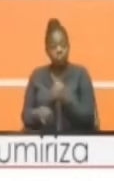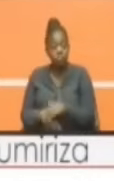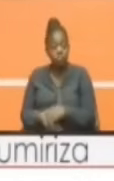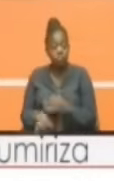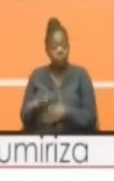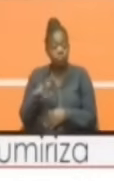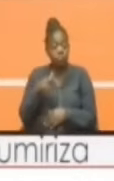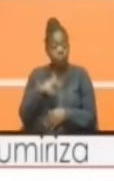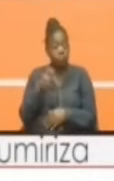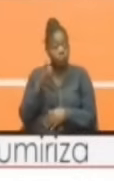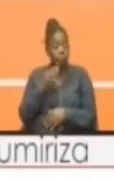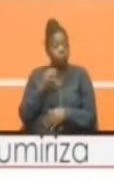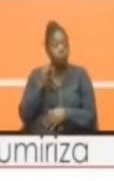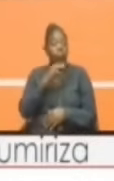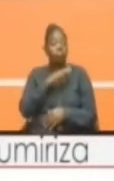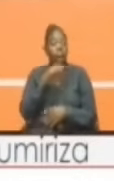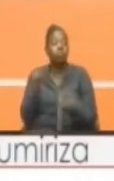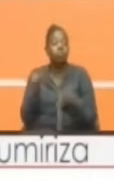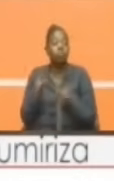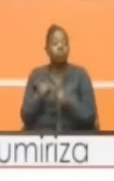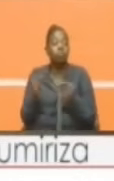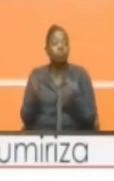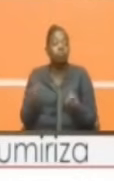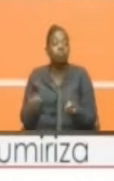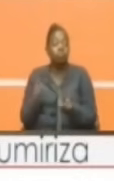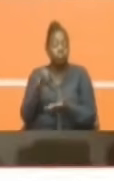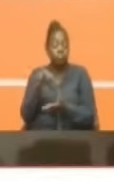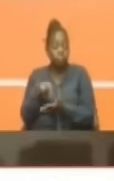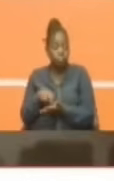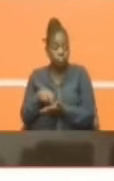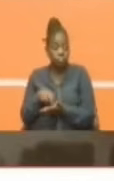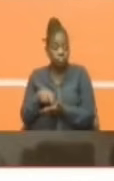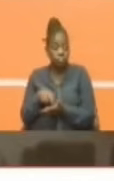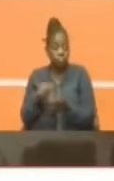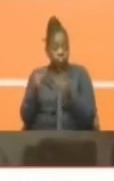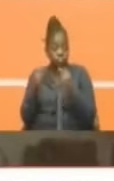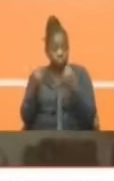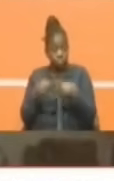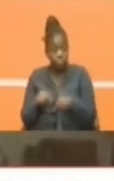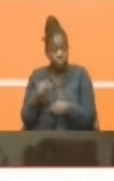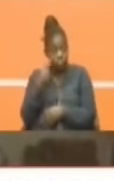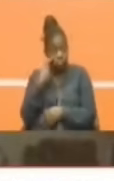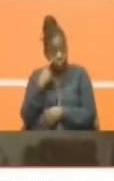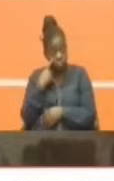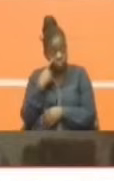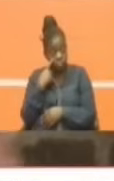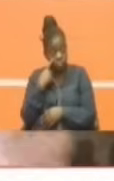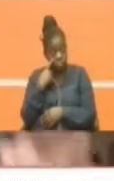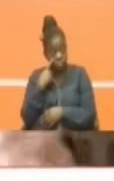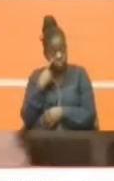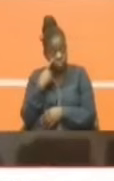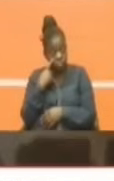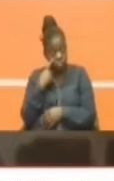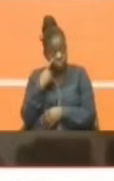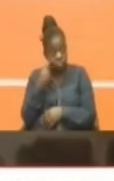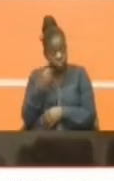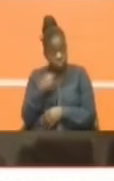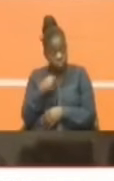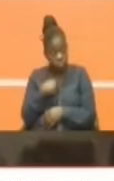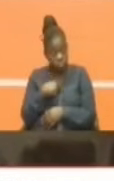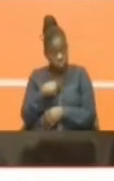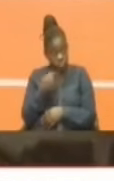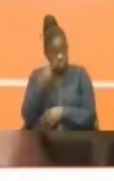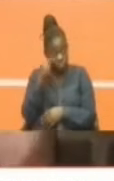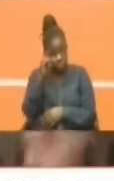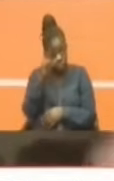mpulidde aleekaana nange kwe kukola ki? Kwe kusituka. Naye nga akikoze mu mulabye? Nze mmulabye nga